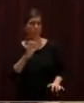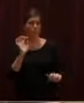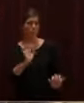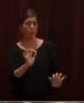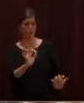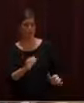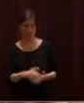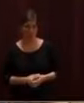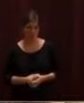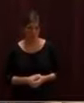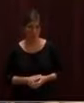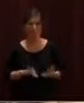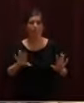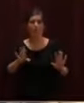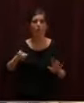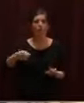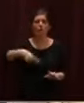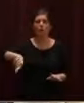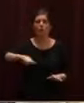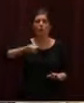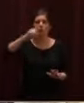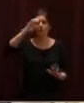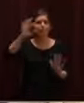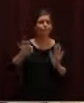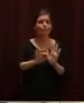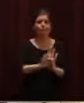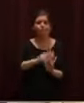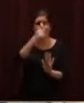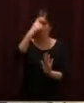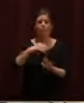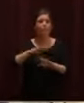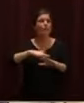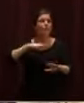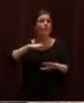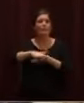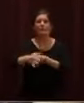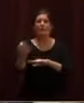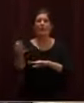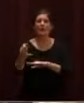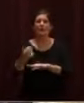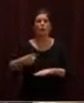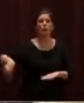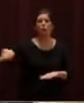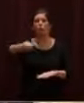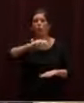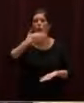menors que eren abusades. I aquesta pancarta de sa vergonya els perseguirà sempre. Gràcies, senyor.